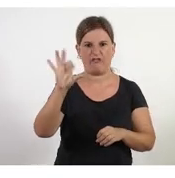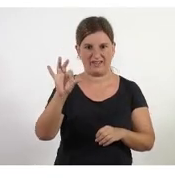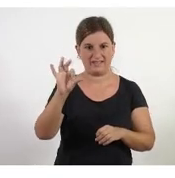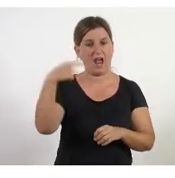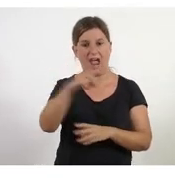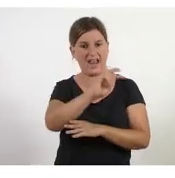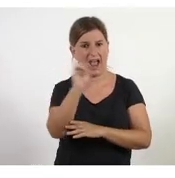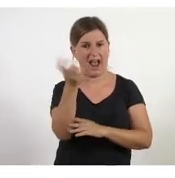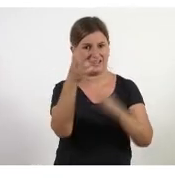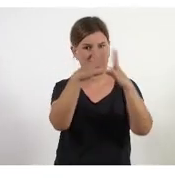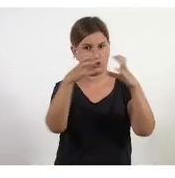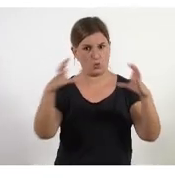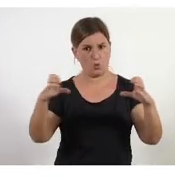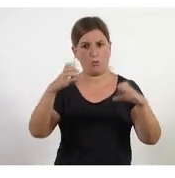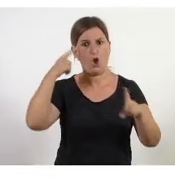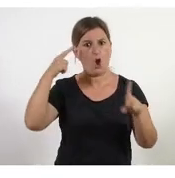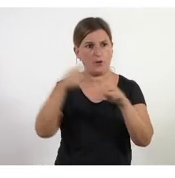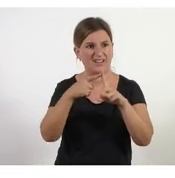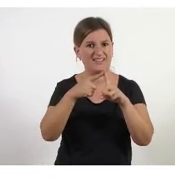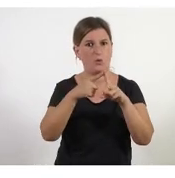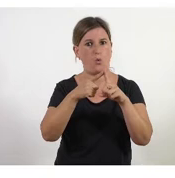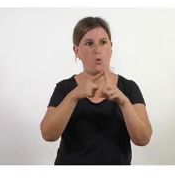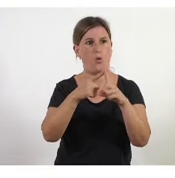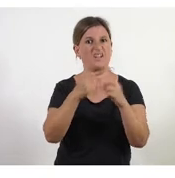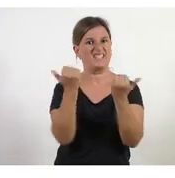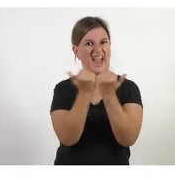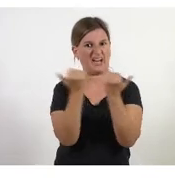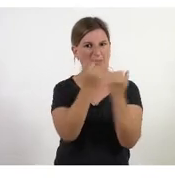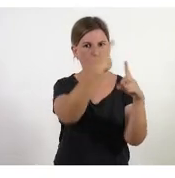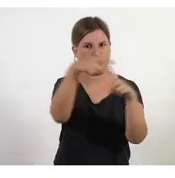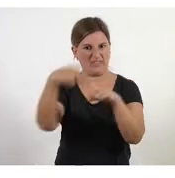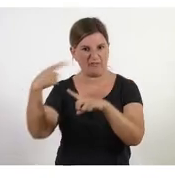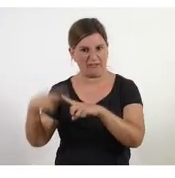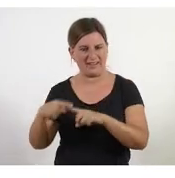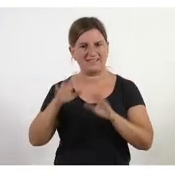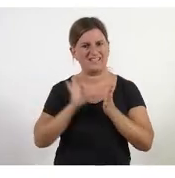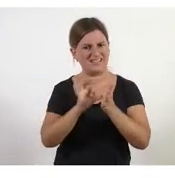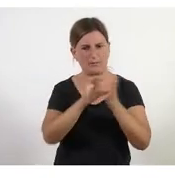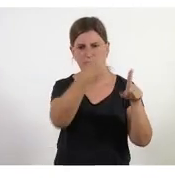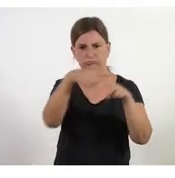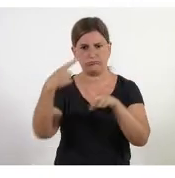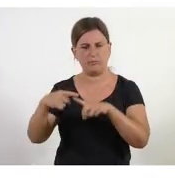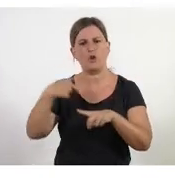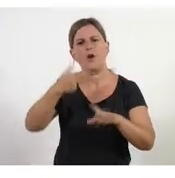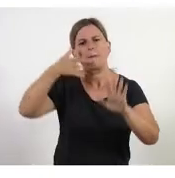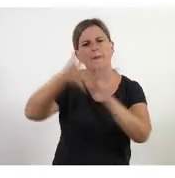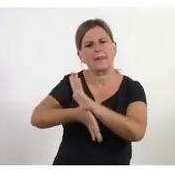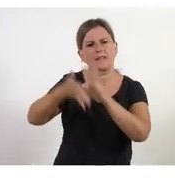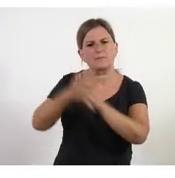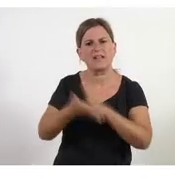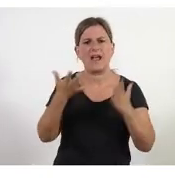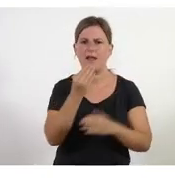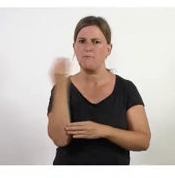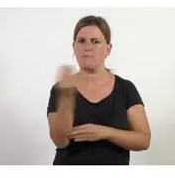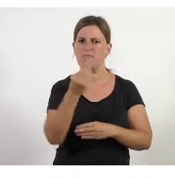migrar els nostres servidors de l'entitat i en altre tipus de serveis. Però nosaltres avui parlarem de les solucions que ens permeten millorar